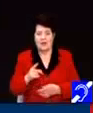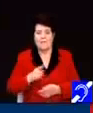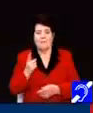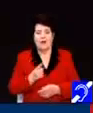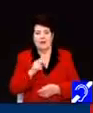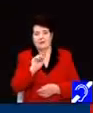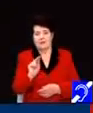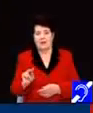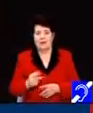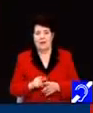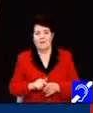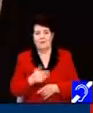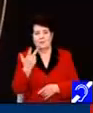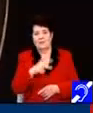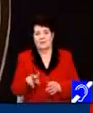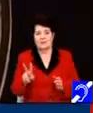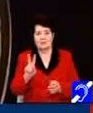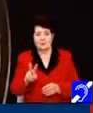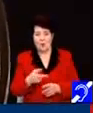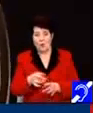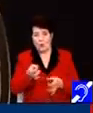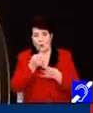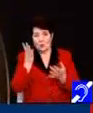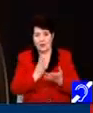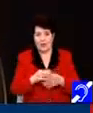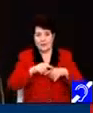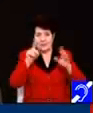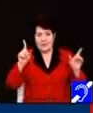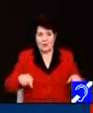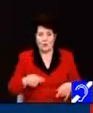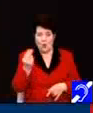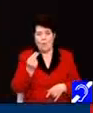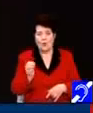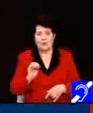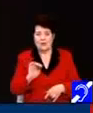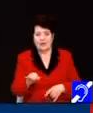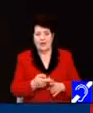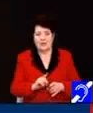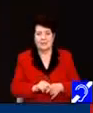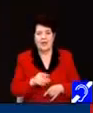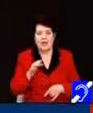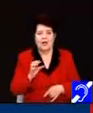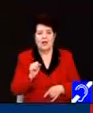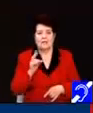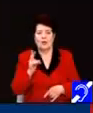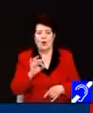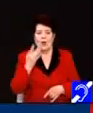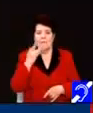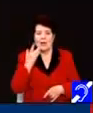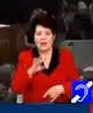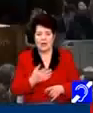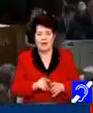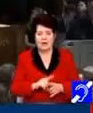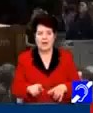la Paris în 1932. Sculptura este un portret stilizat al scriitoarei și activistei anglo-americane Nancy Cunard. Suma